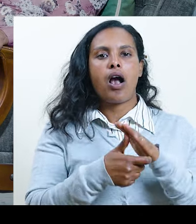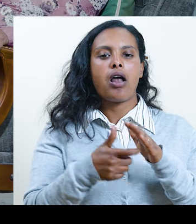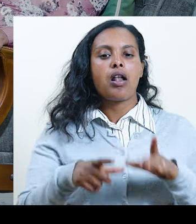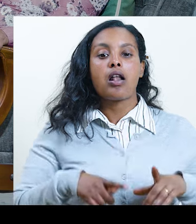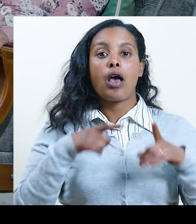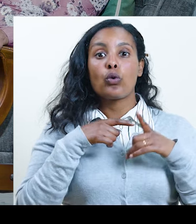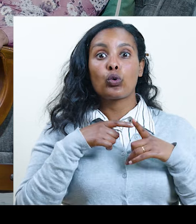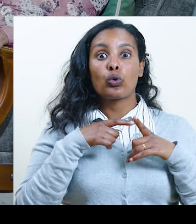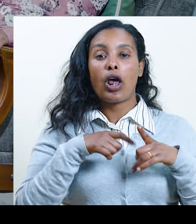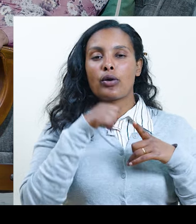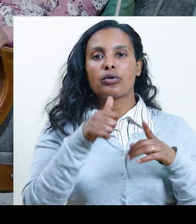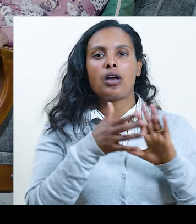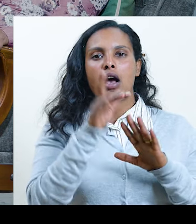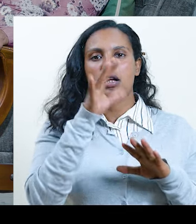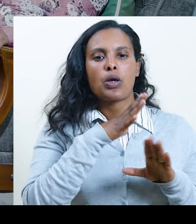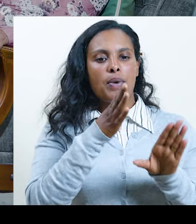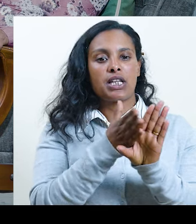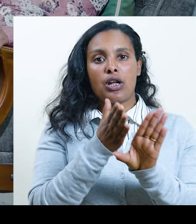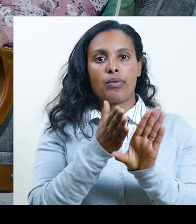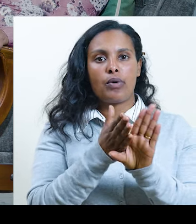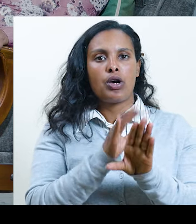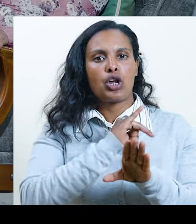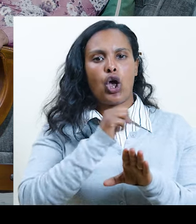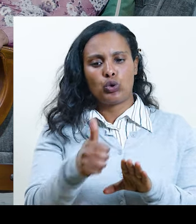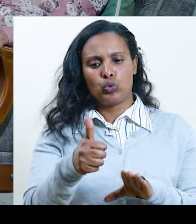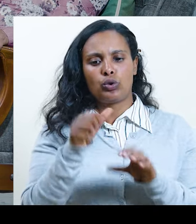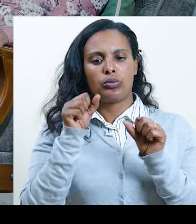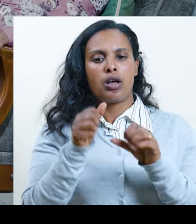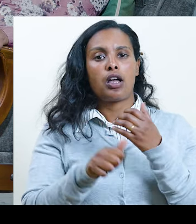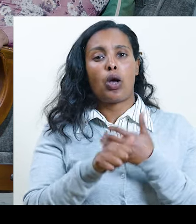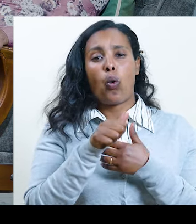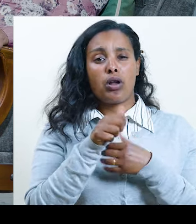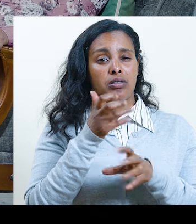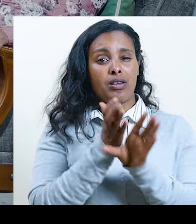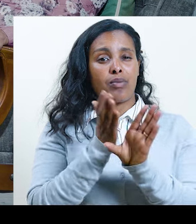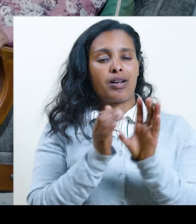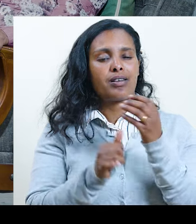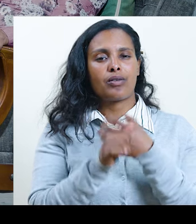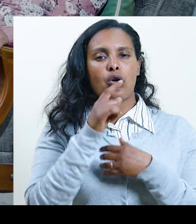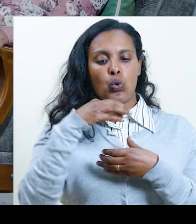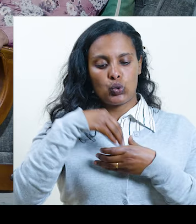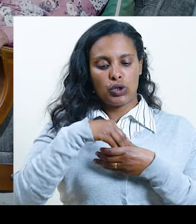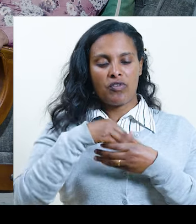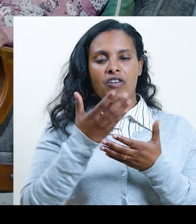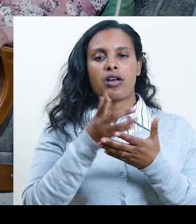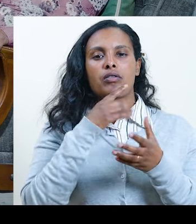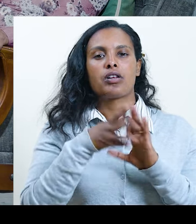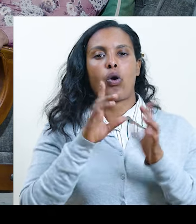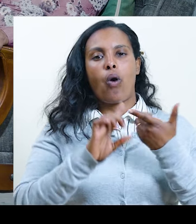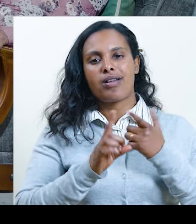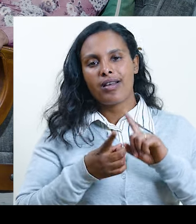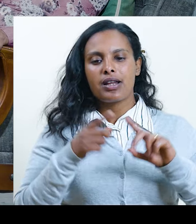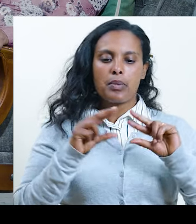ዋጋ ላይ ኖሮ የሚችለው ነገር አንድ ሰው በስነ ልቦና ራሱን ከተጎዳ ውስጡ የሚፈልገውን ነገር